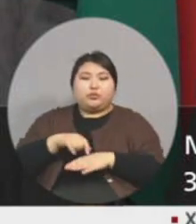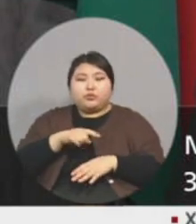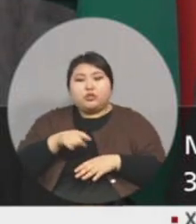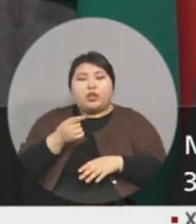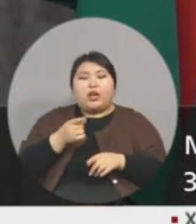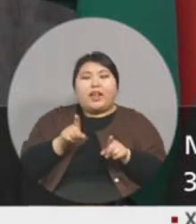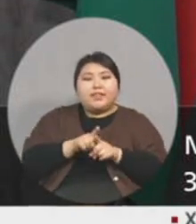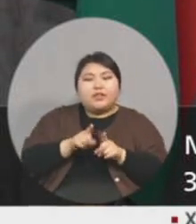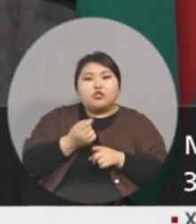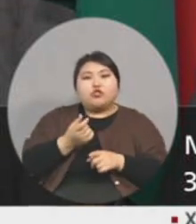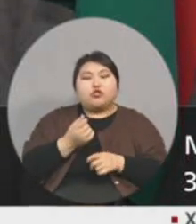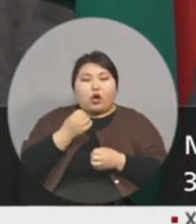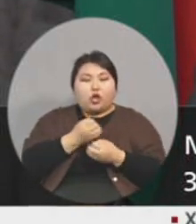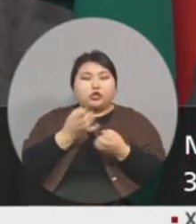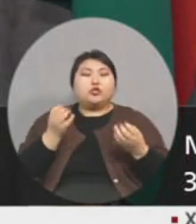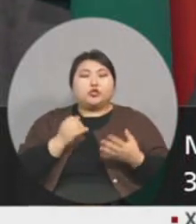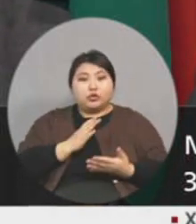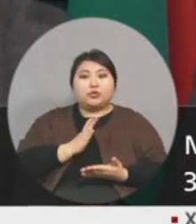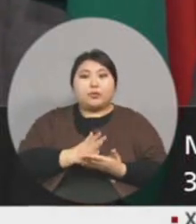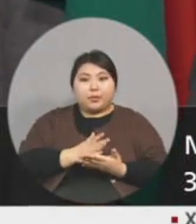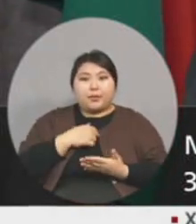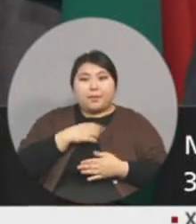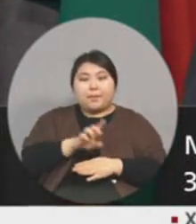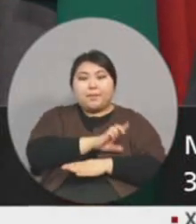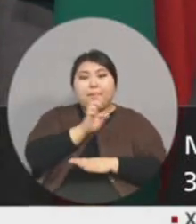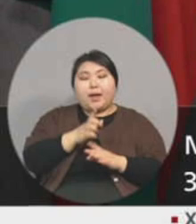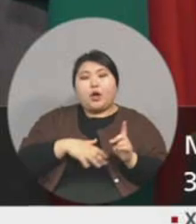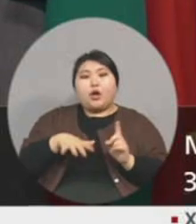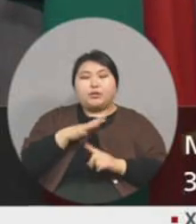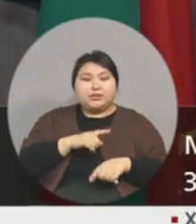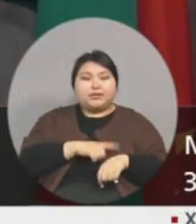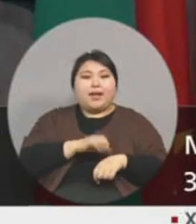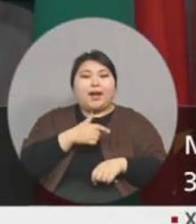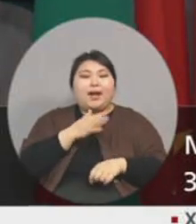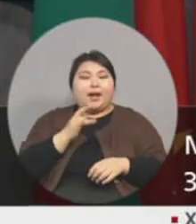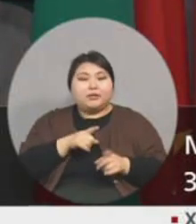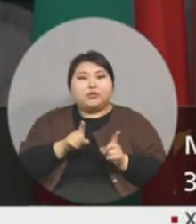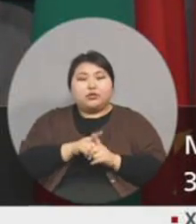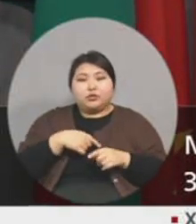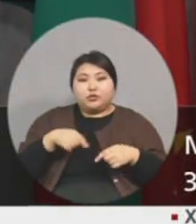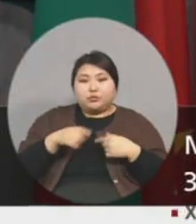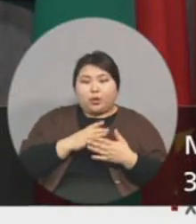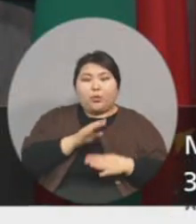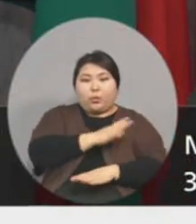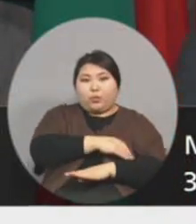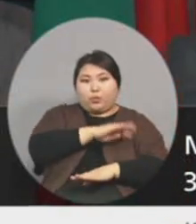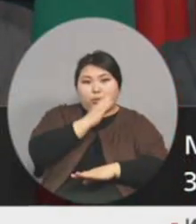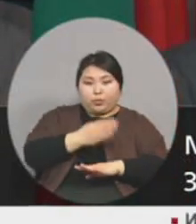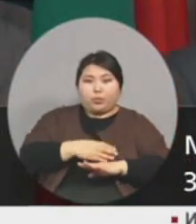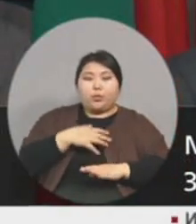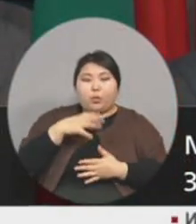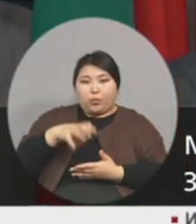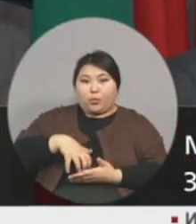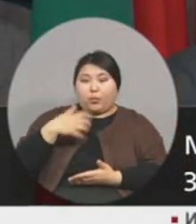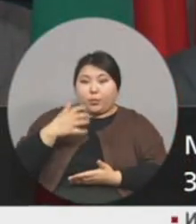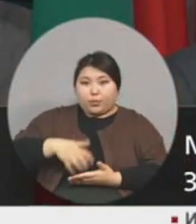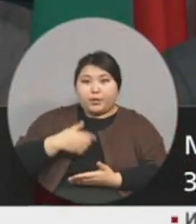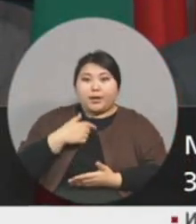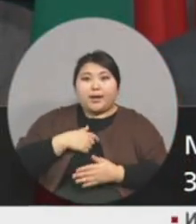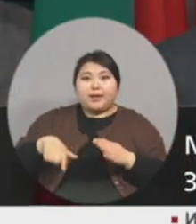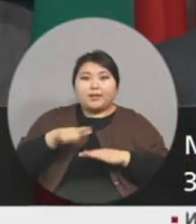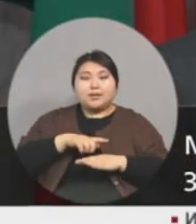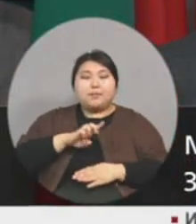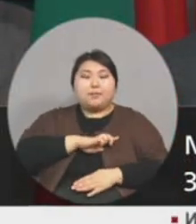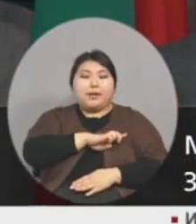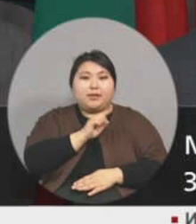төстэй олон зүйлүүд байна. За байгаль орчин, цаг агаарын ижил төстэй зүйлүүд, уул уурхай, байл одоо газрын